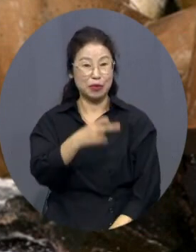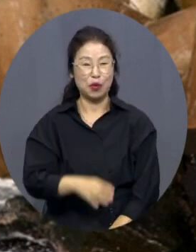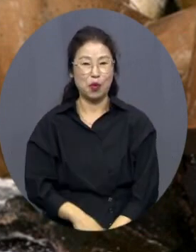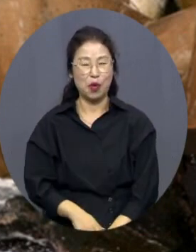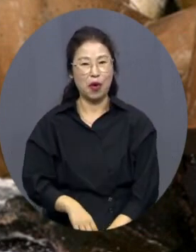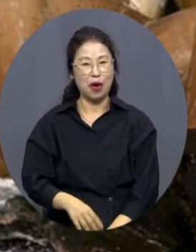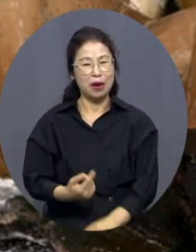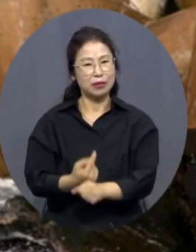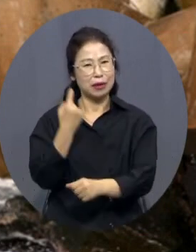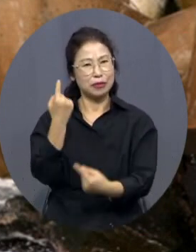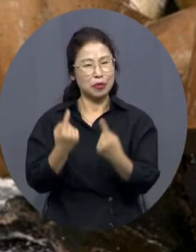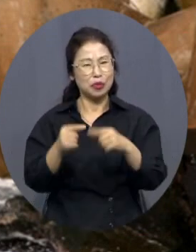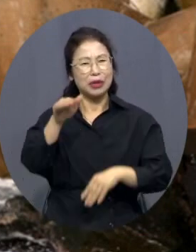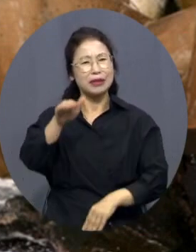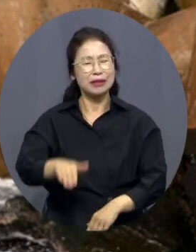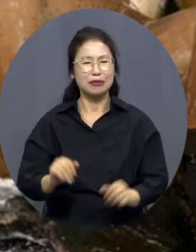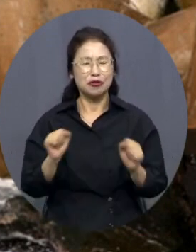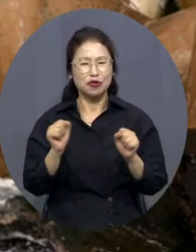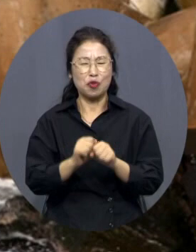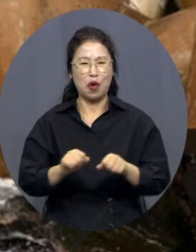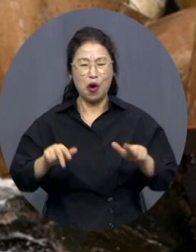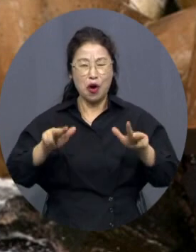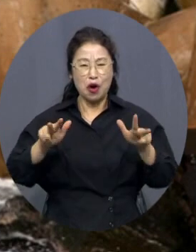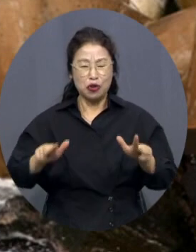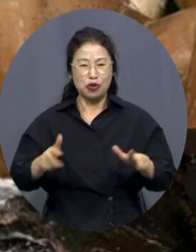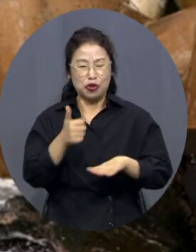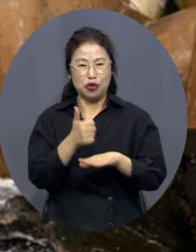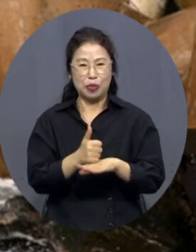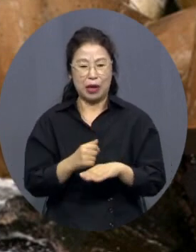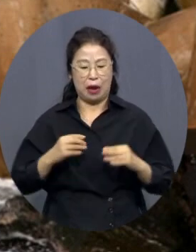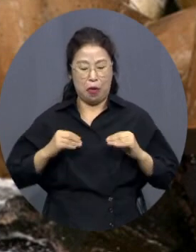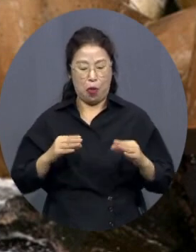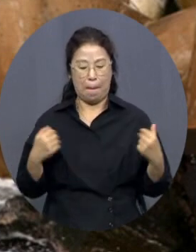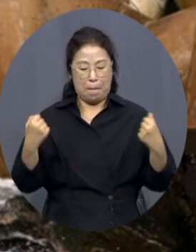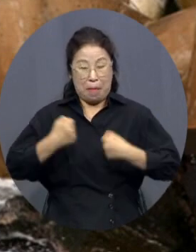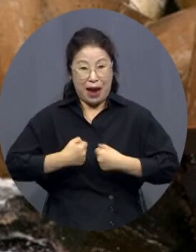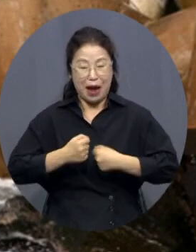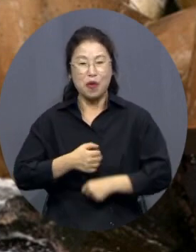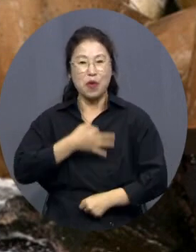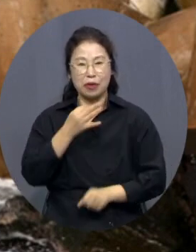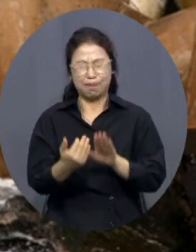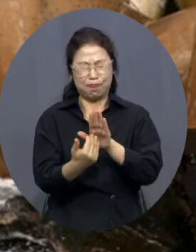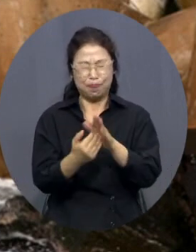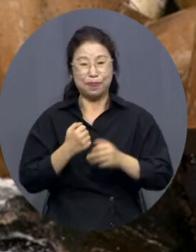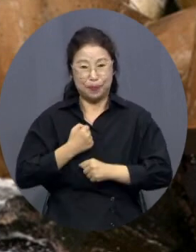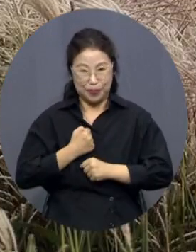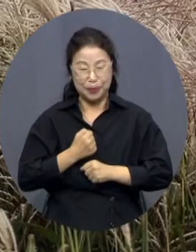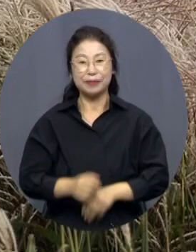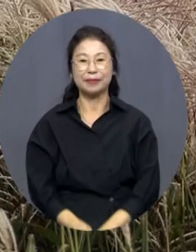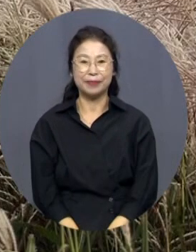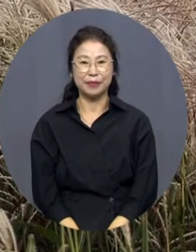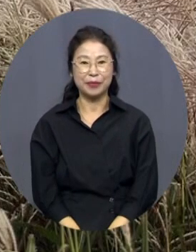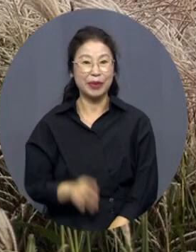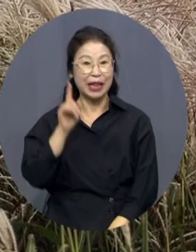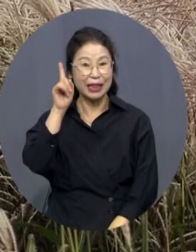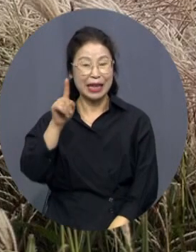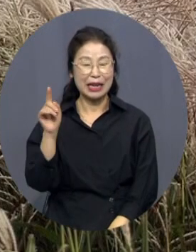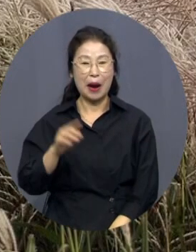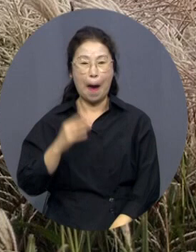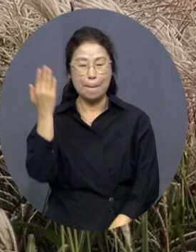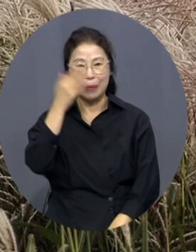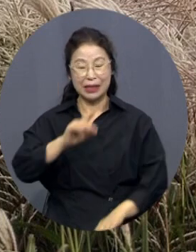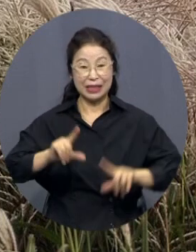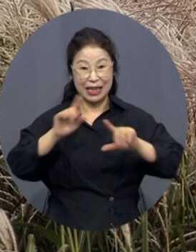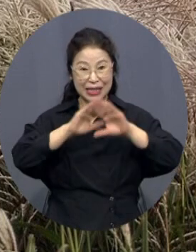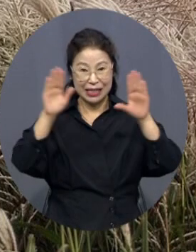예년 기온을 밑돌겠습니다 주말에 겉옷으로 체온 조절하시고 감기 조심하셔야겠습니다 내일은 맑은 날씨를